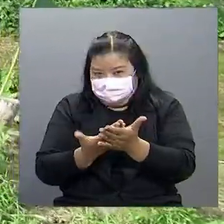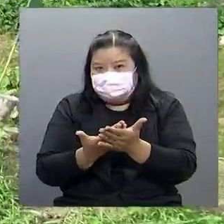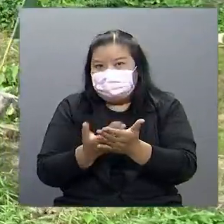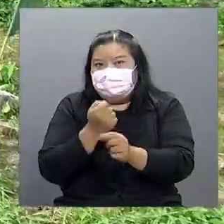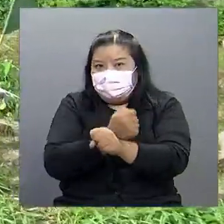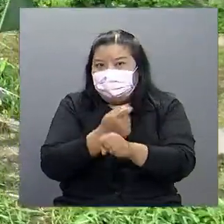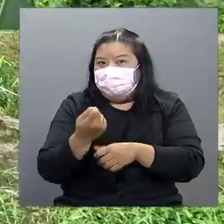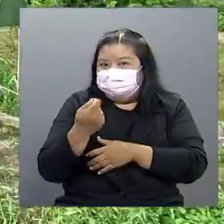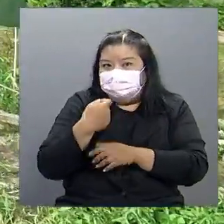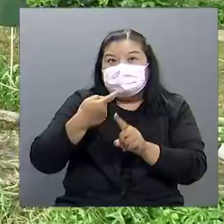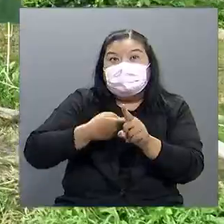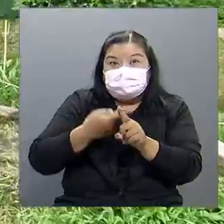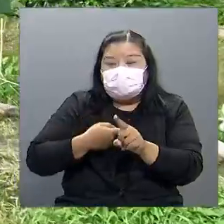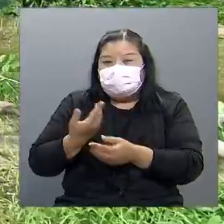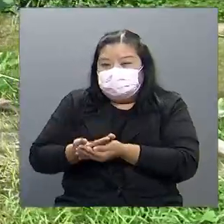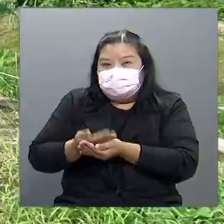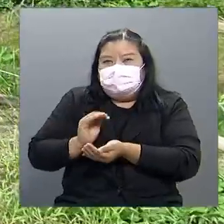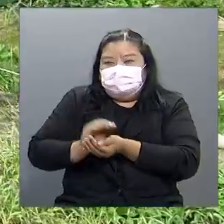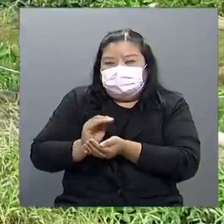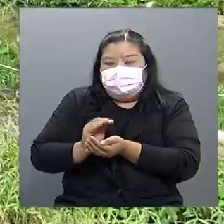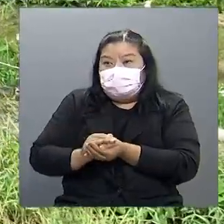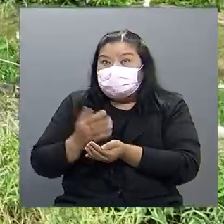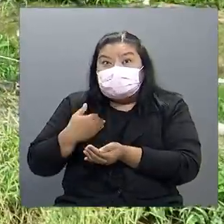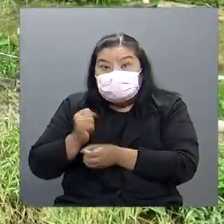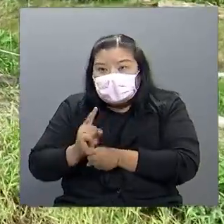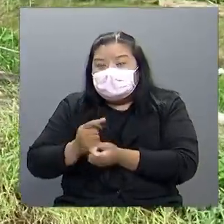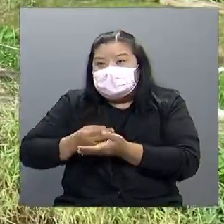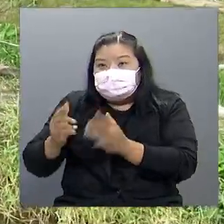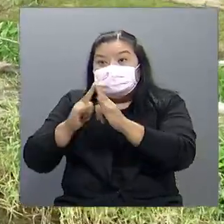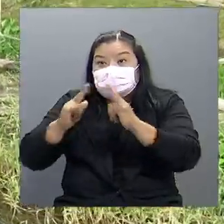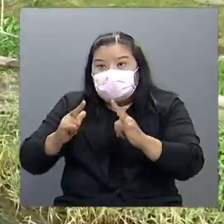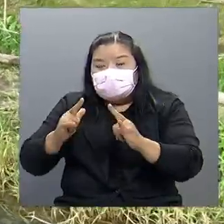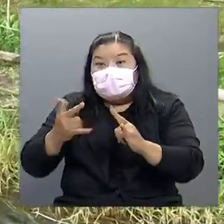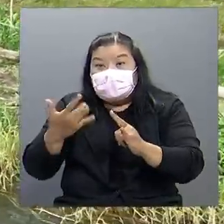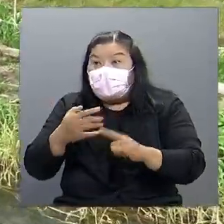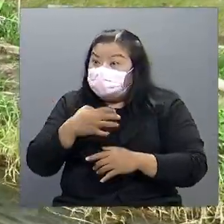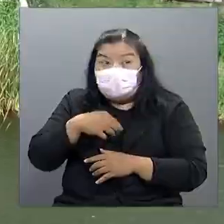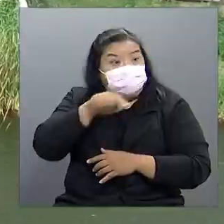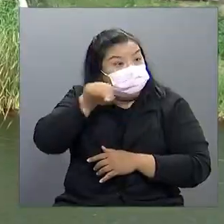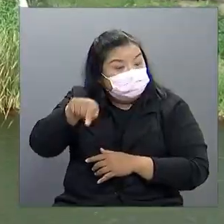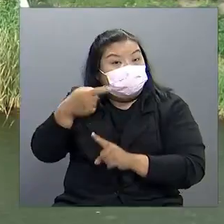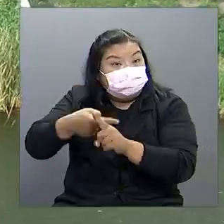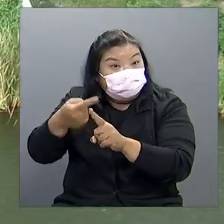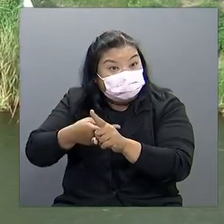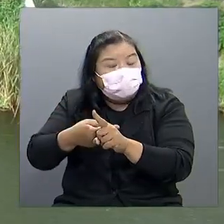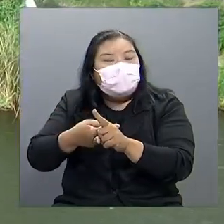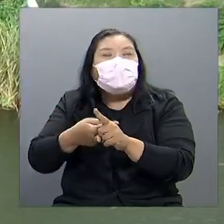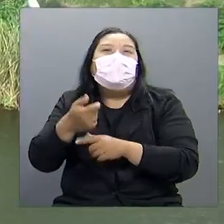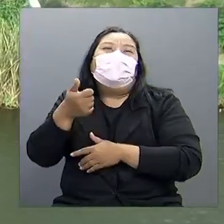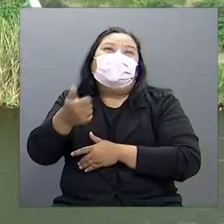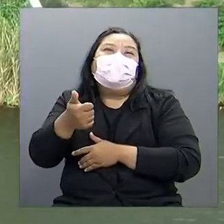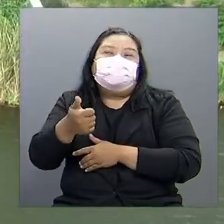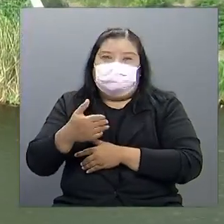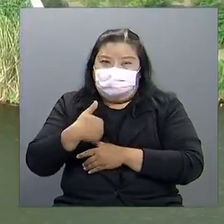มีเงินเป็นก็นึงแล้วก็ซื้อเต็นท์มาเพื่อให้เขาเช่าแต่นี่มันก็เหมือนเราเริ่มมีบ้านพักเป็นของตัวเองละอ่าเราก็